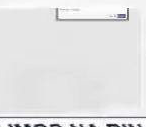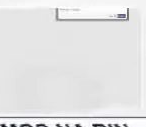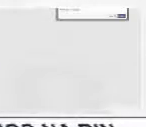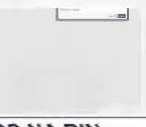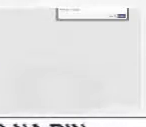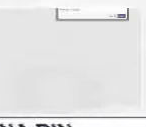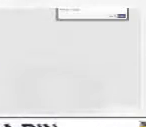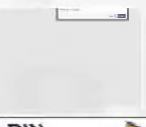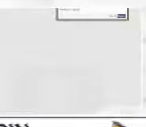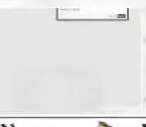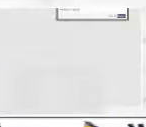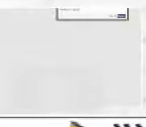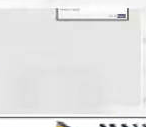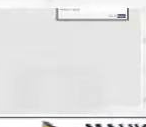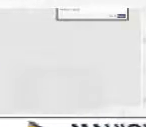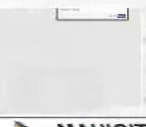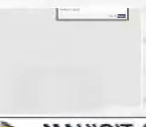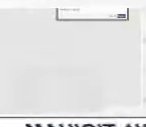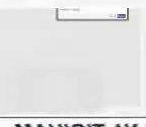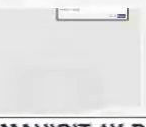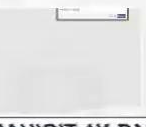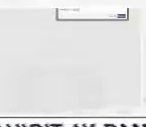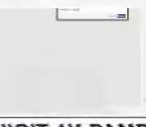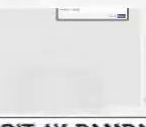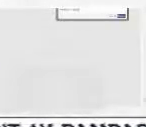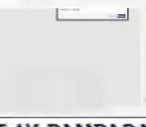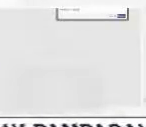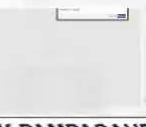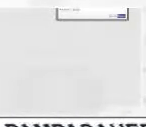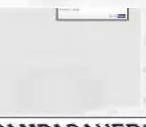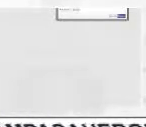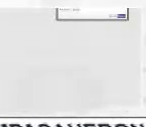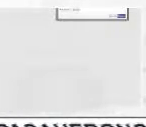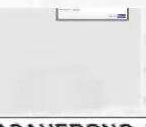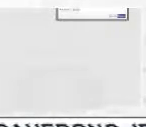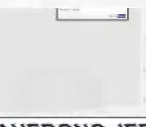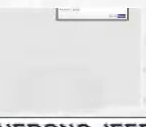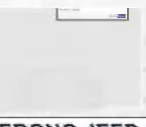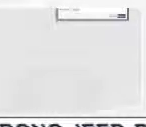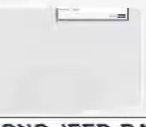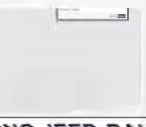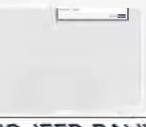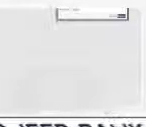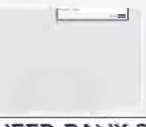sinabing patuloy na nasusunod ng mga evacuees ang minimum health protocols.